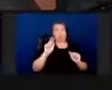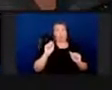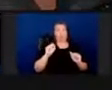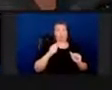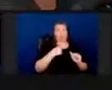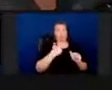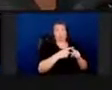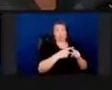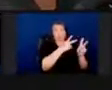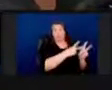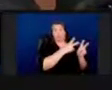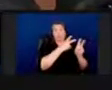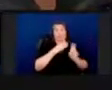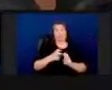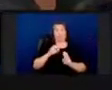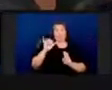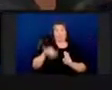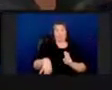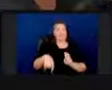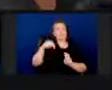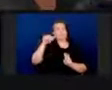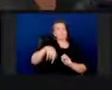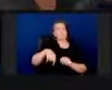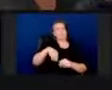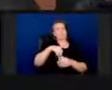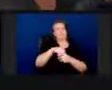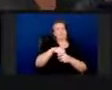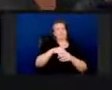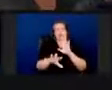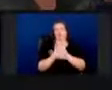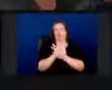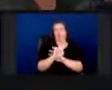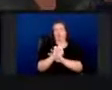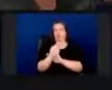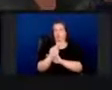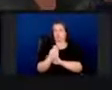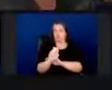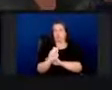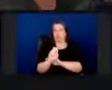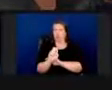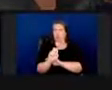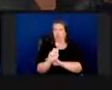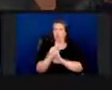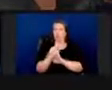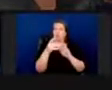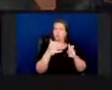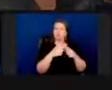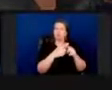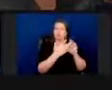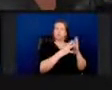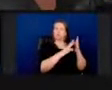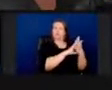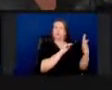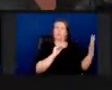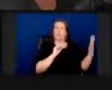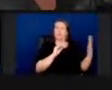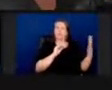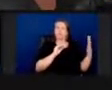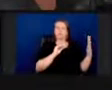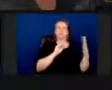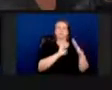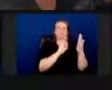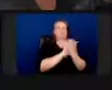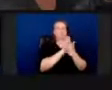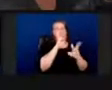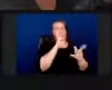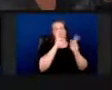Pia tulikuwa tukiangalia masuala ya sanaa, tutakuwa tukiona namna ambavyo tunaweza kutumia sanaa pia